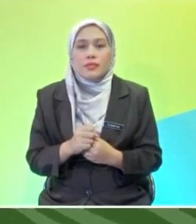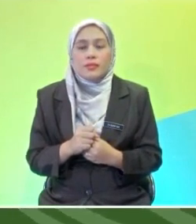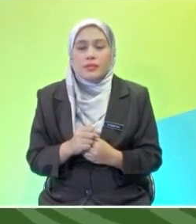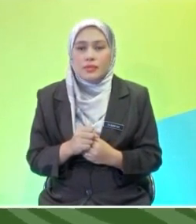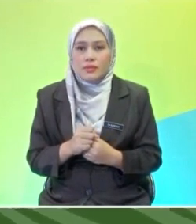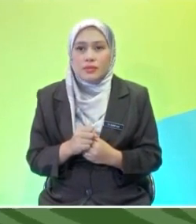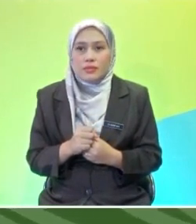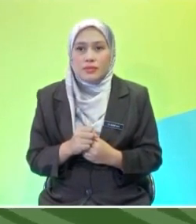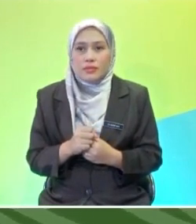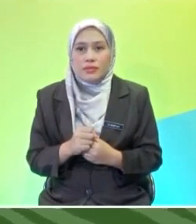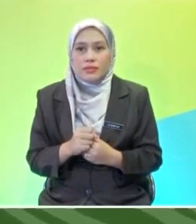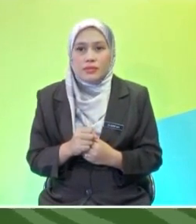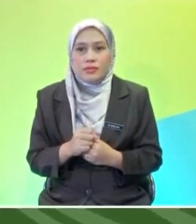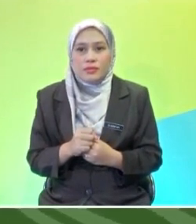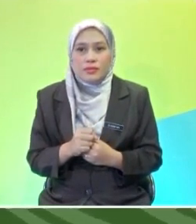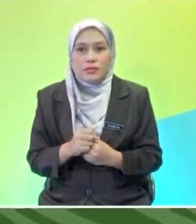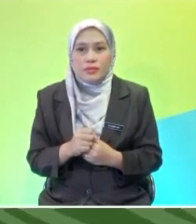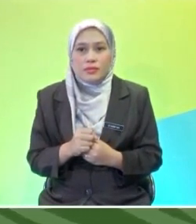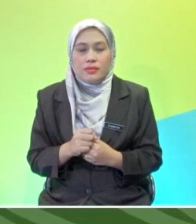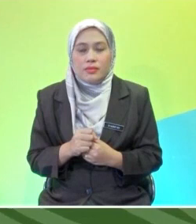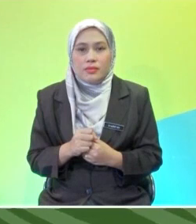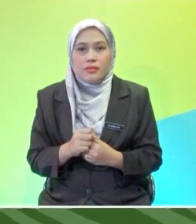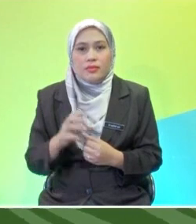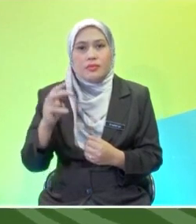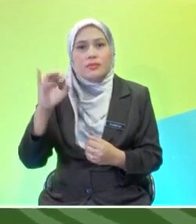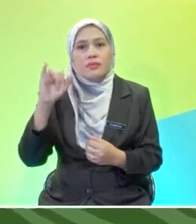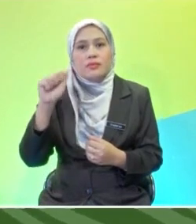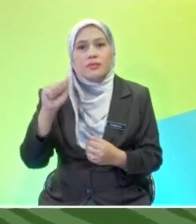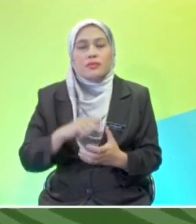Okey, kawan-kawan lain cuba. Mia, silakan Mia.